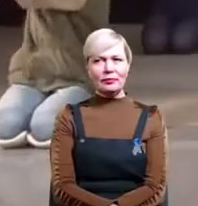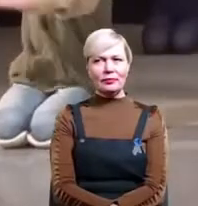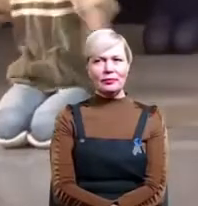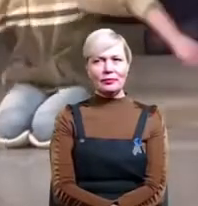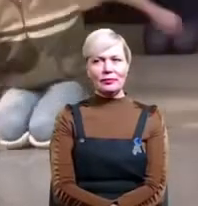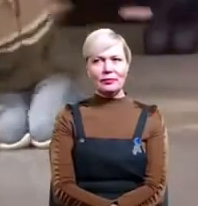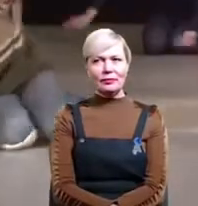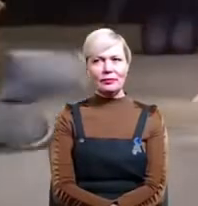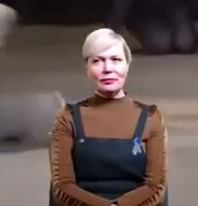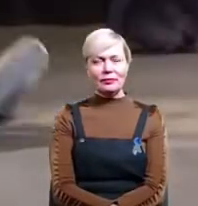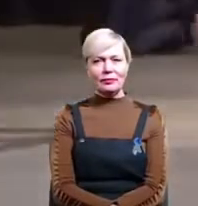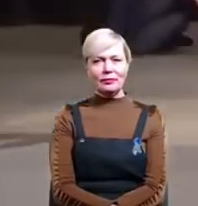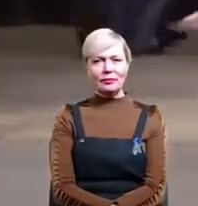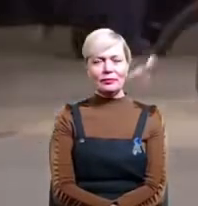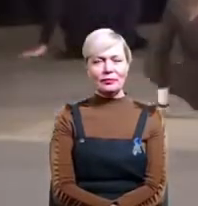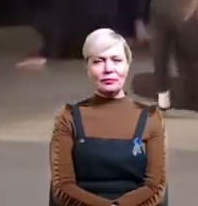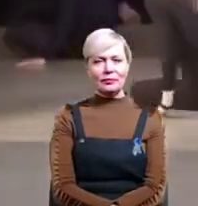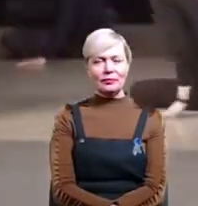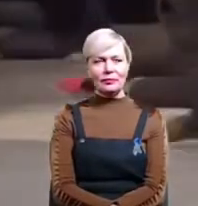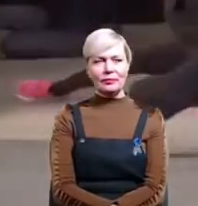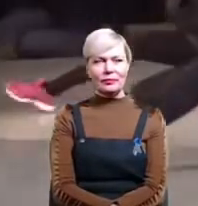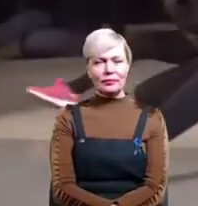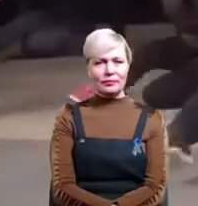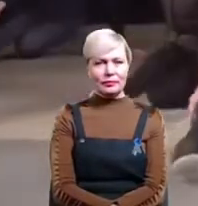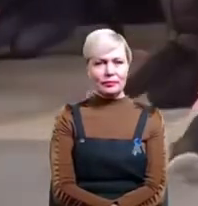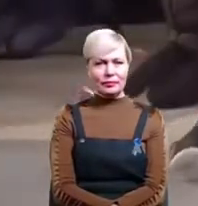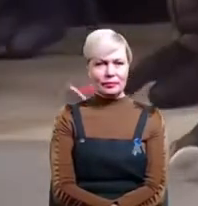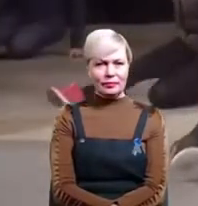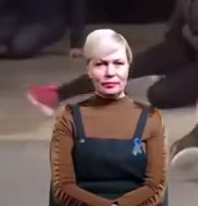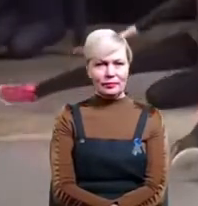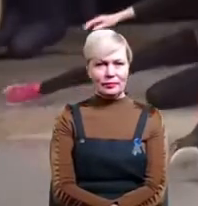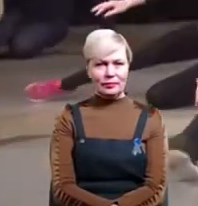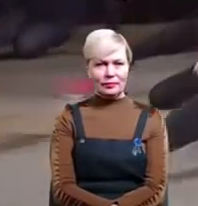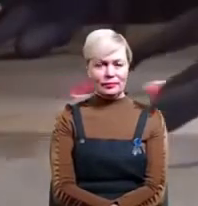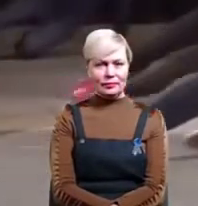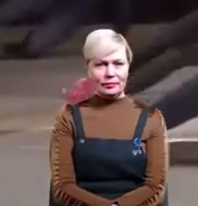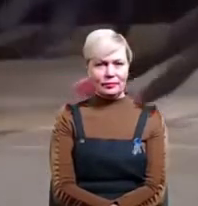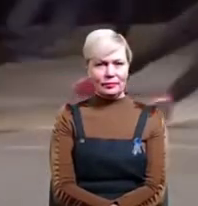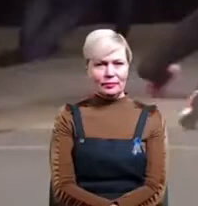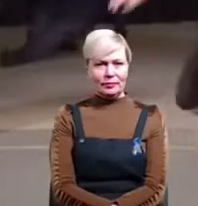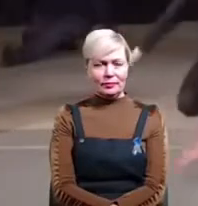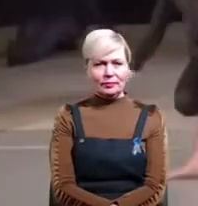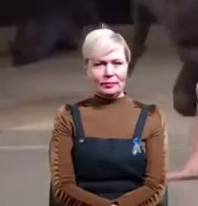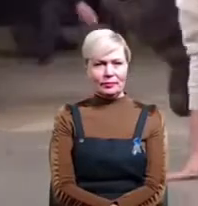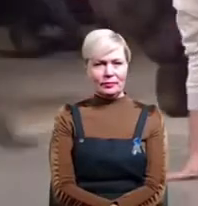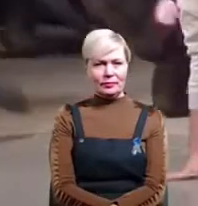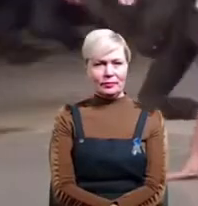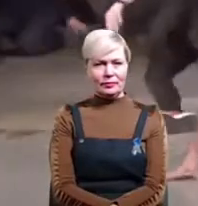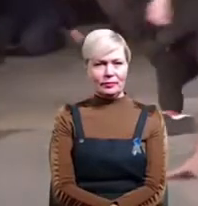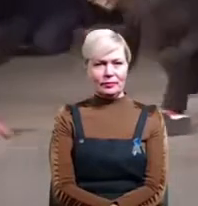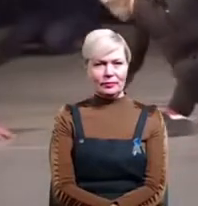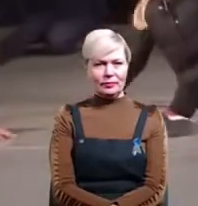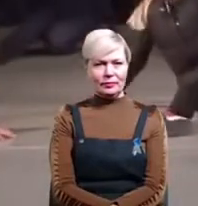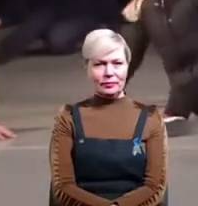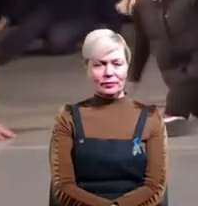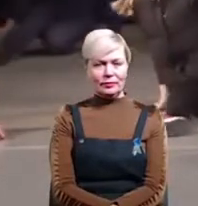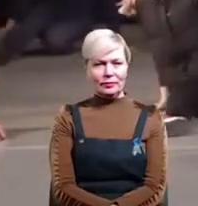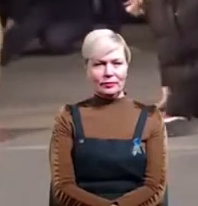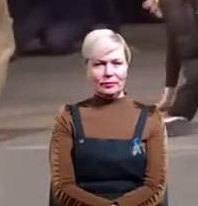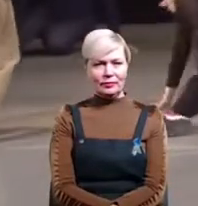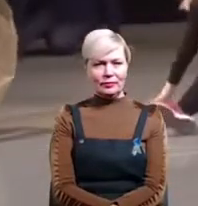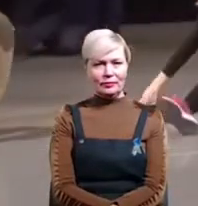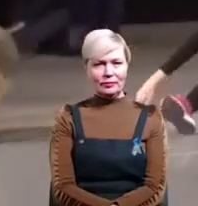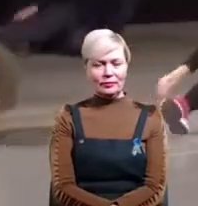Опускаемся. И поворот влево. Ножку поменяли. И слайд. Слайд.